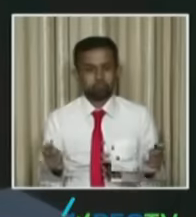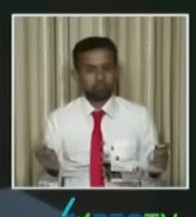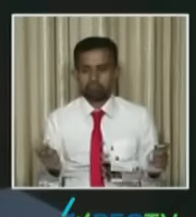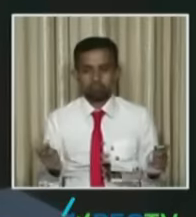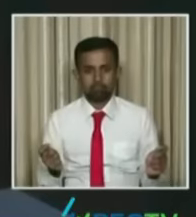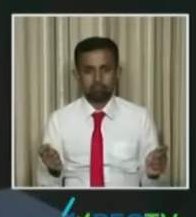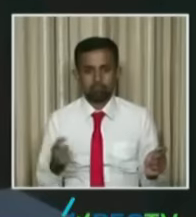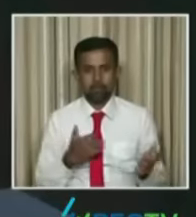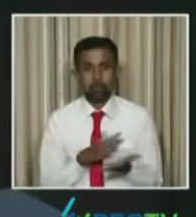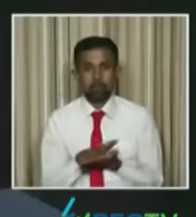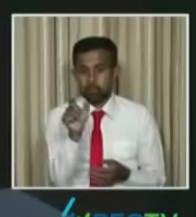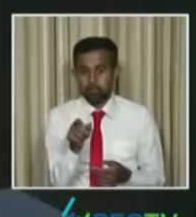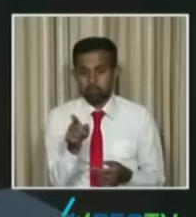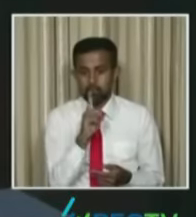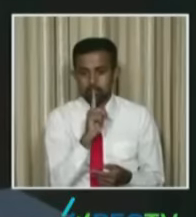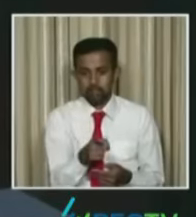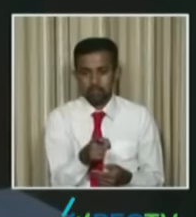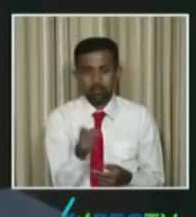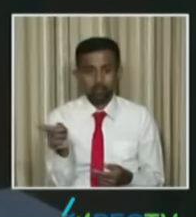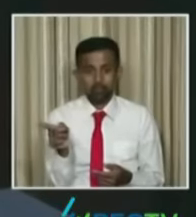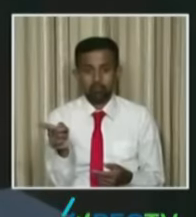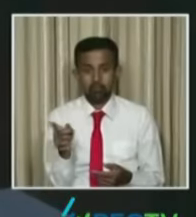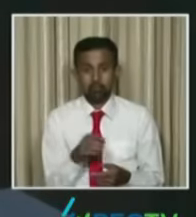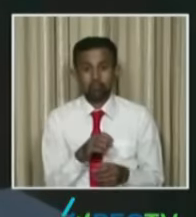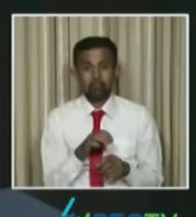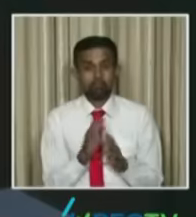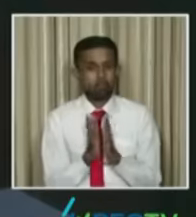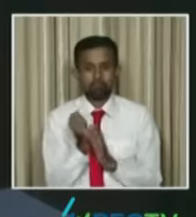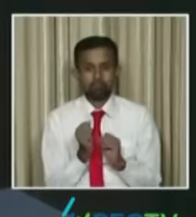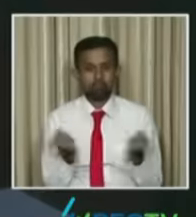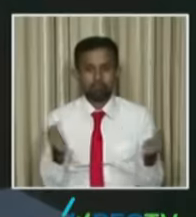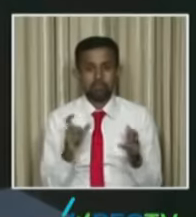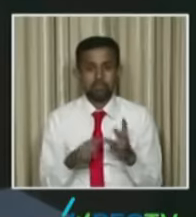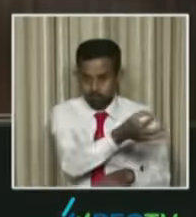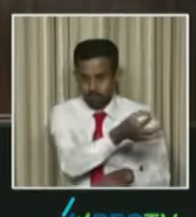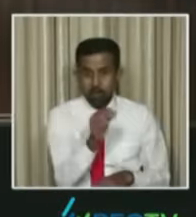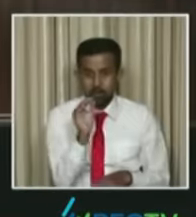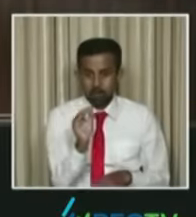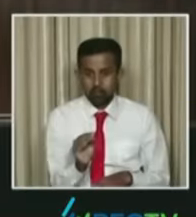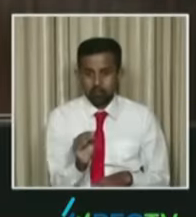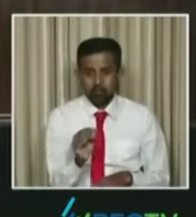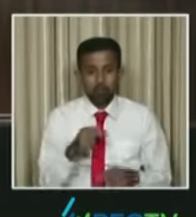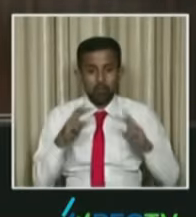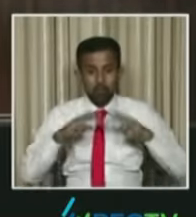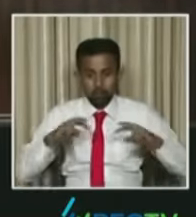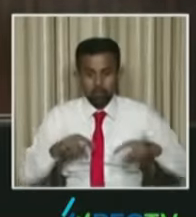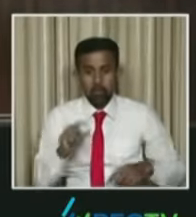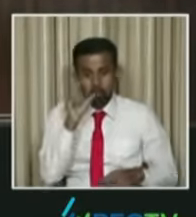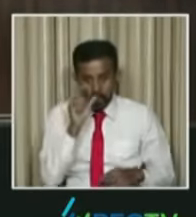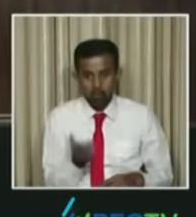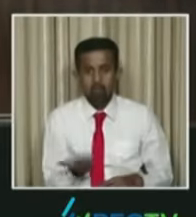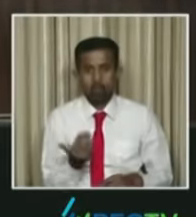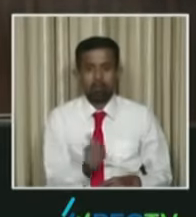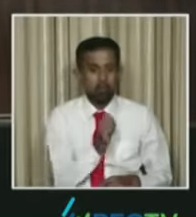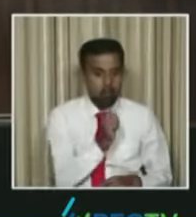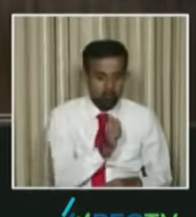කිරීමක්. මම පැහැදිලිව ඔබතුමාට කියනවා මෙතුමාට සදාචාර සම්පන්න අයිතියක් නැහැ කෝප් එකේ චෙයාර්මන් වෙන්න. අපිටත් පරීක්ෂණයක් කරලා බලන්න වෙනවා මේකේ